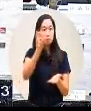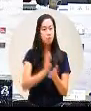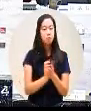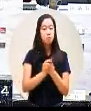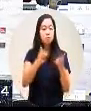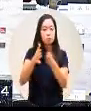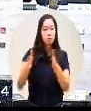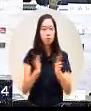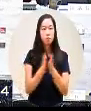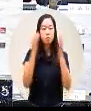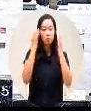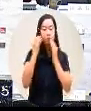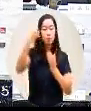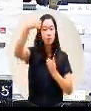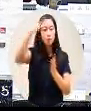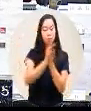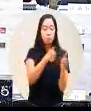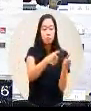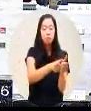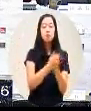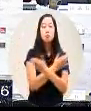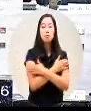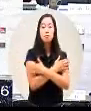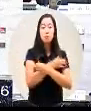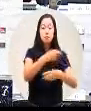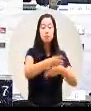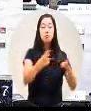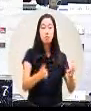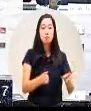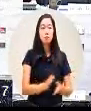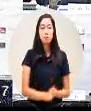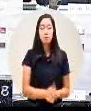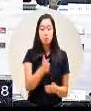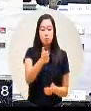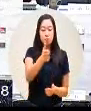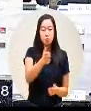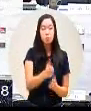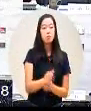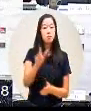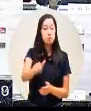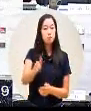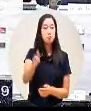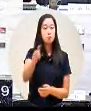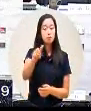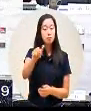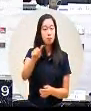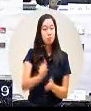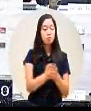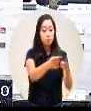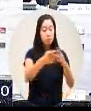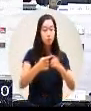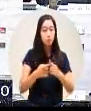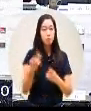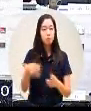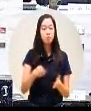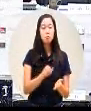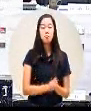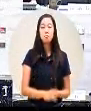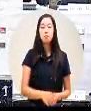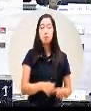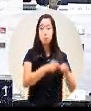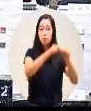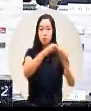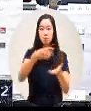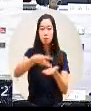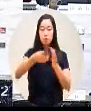南洋国小附设幼稚园班谢中修老师啊，第五届第